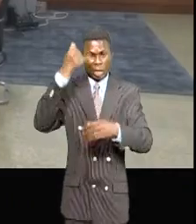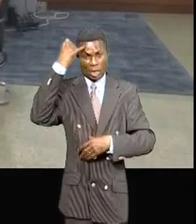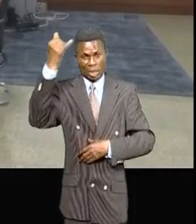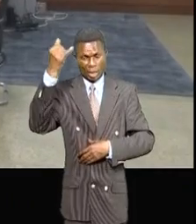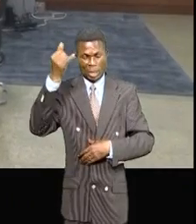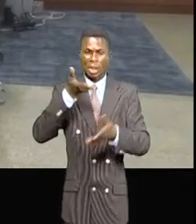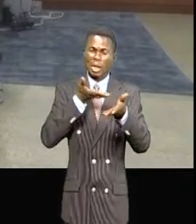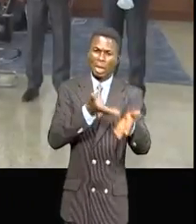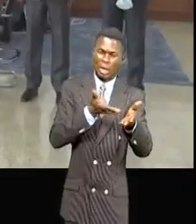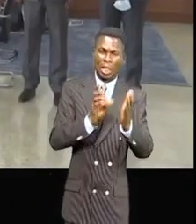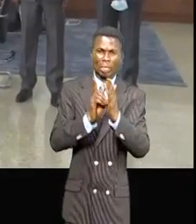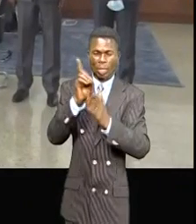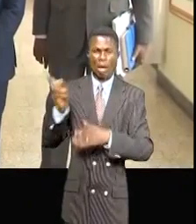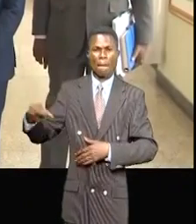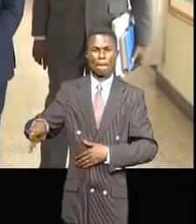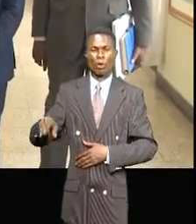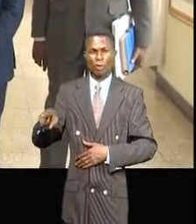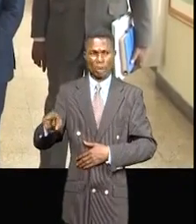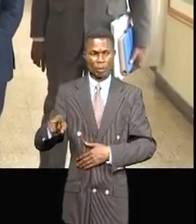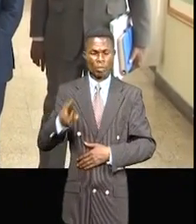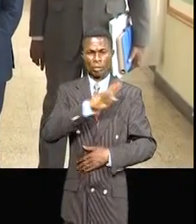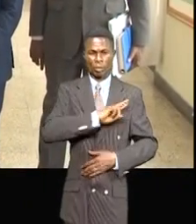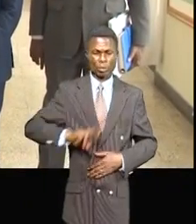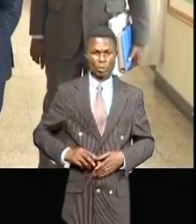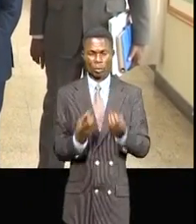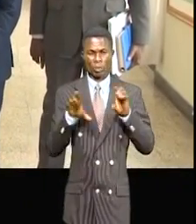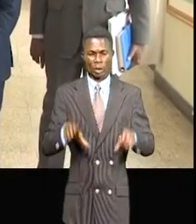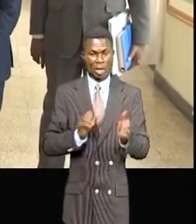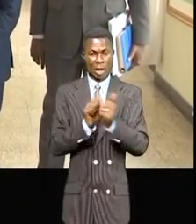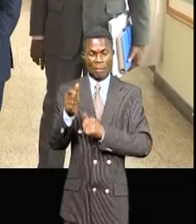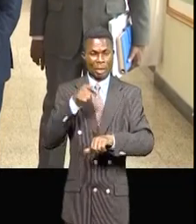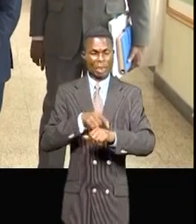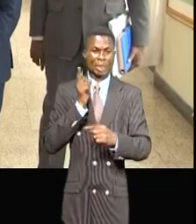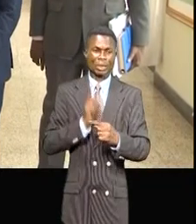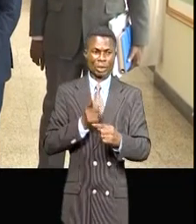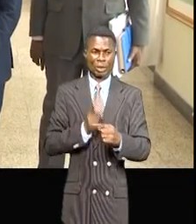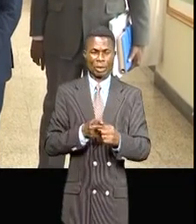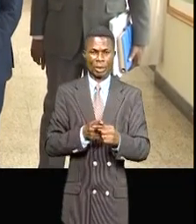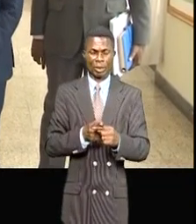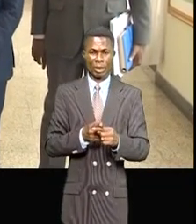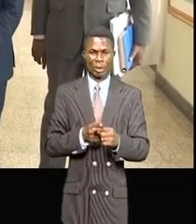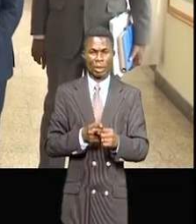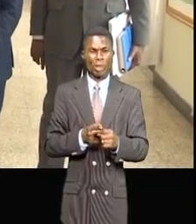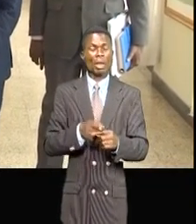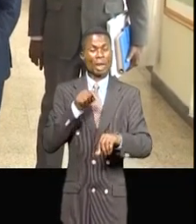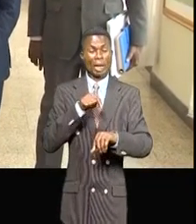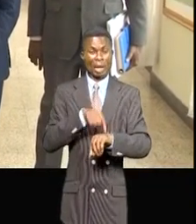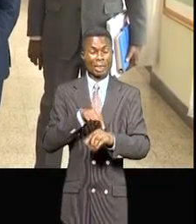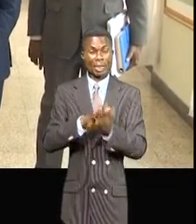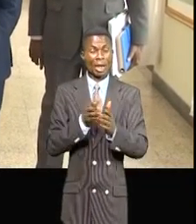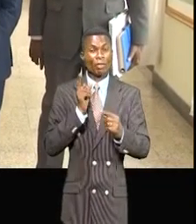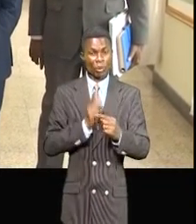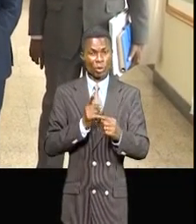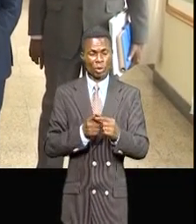de favoriser le développement. La RDC est en train de passer un moment très critique où les attentes sont très fortes de la